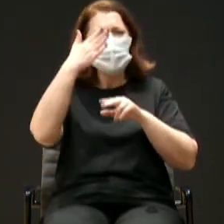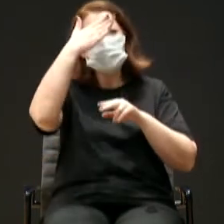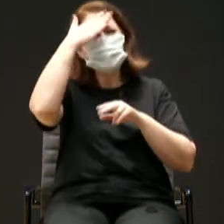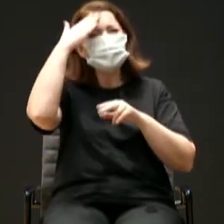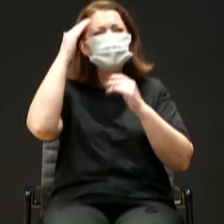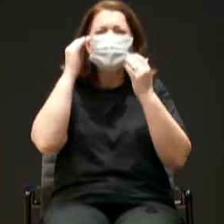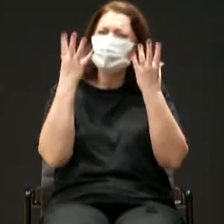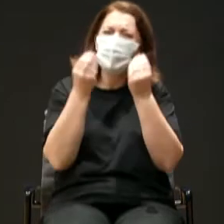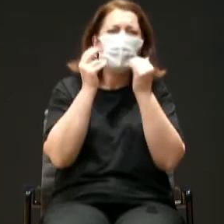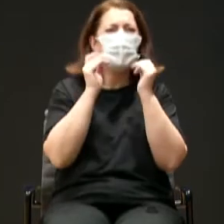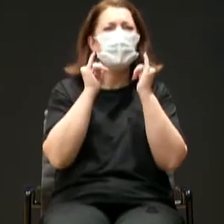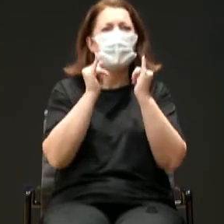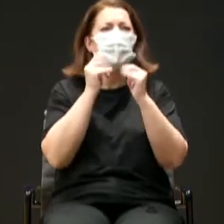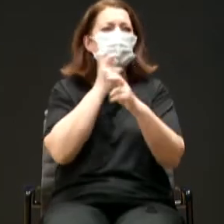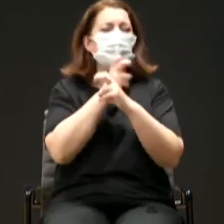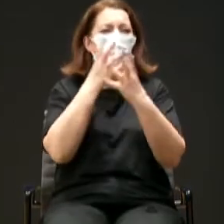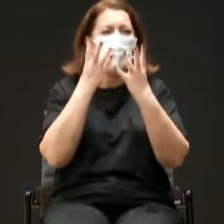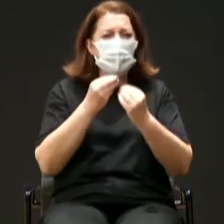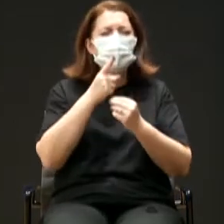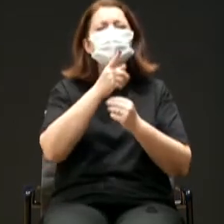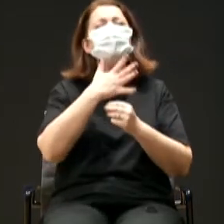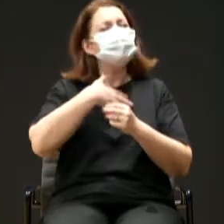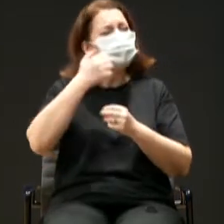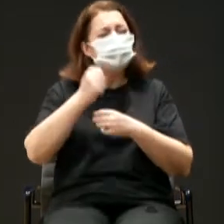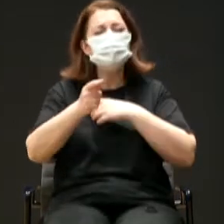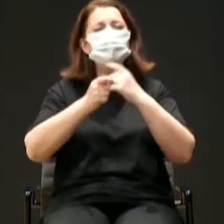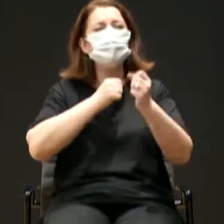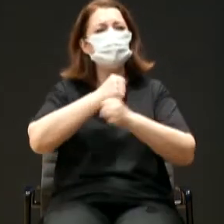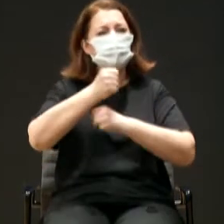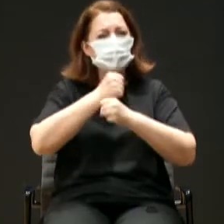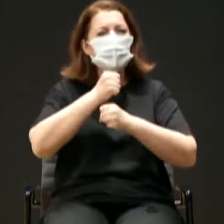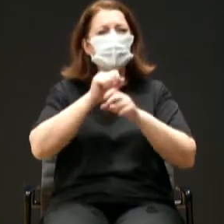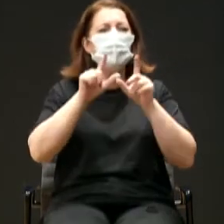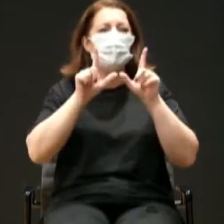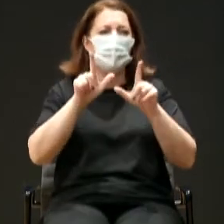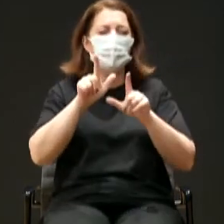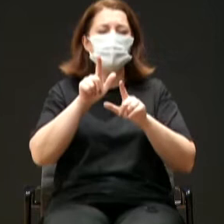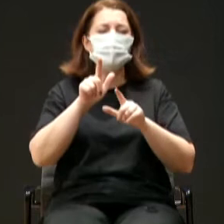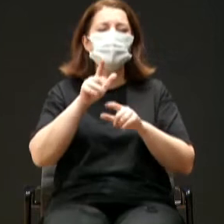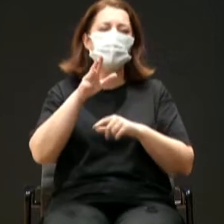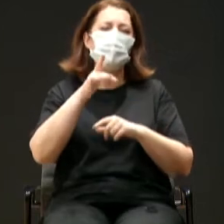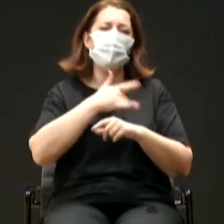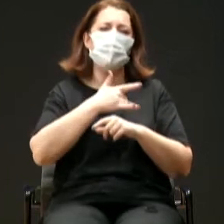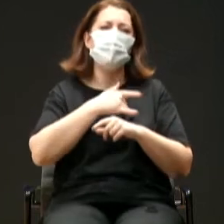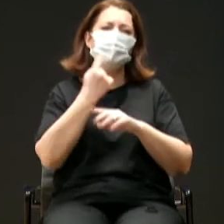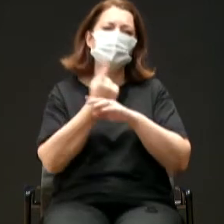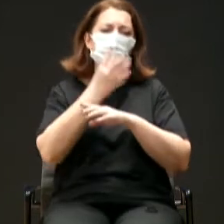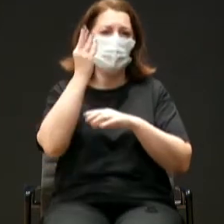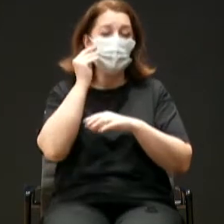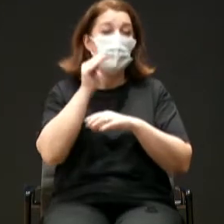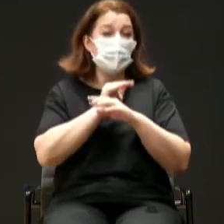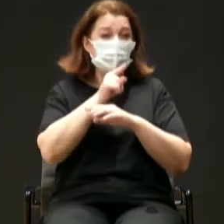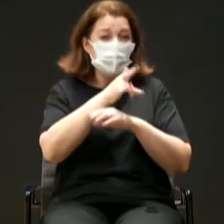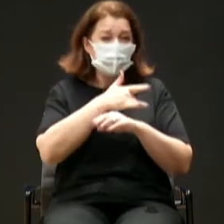şey olduğunu ve bu tehlikeyle yılmadan, usanmadan mücadele edilmesi gerektiğini acı bir şekilde öğrendik. Yaşadığımız bu acının yalnızca 2